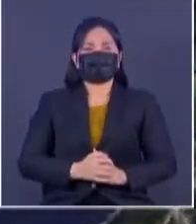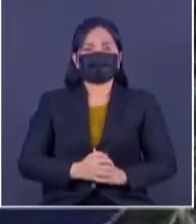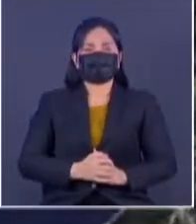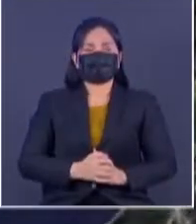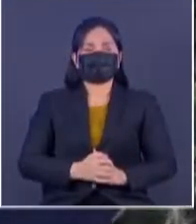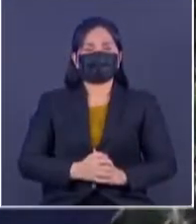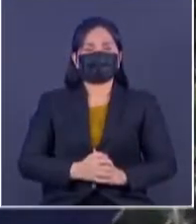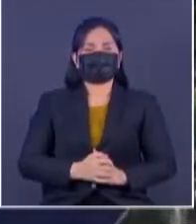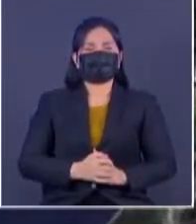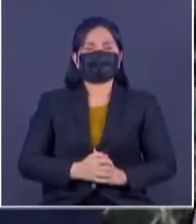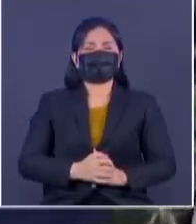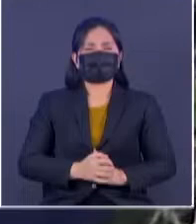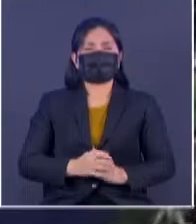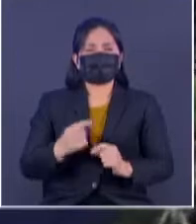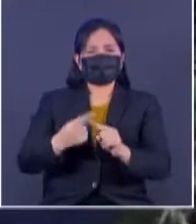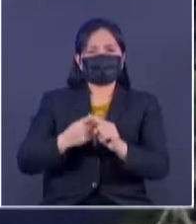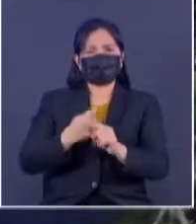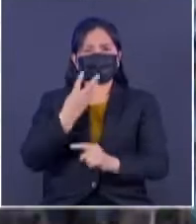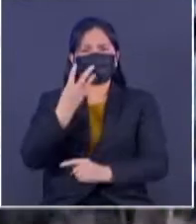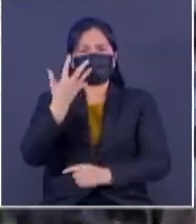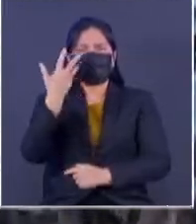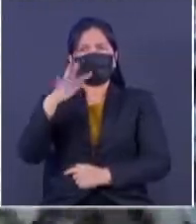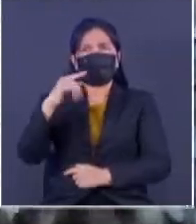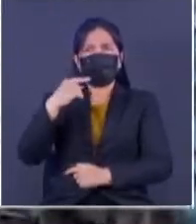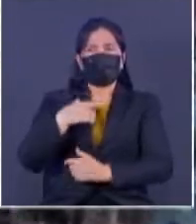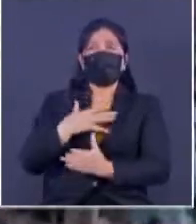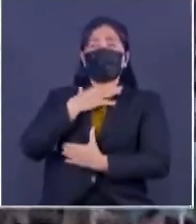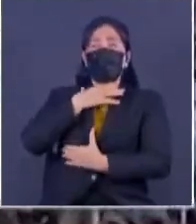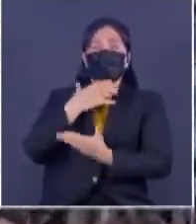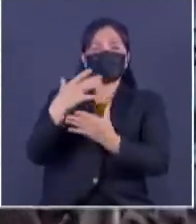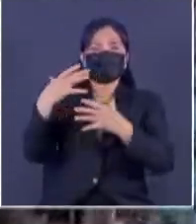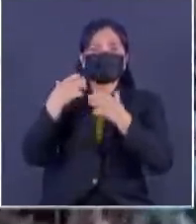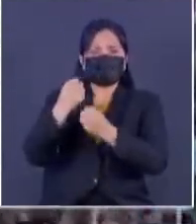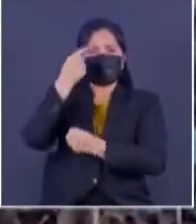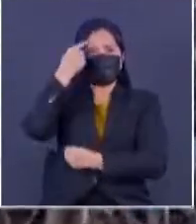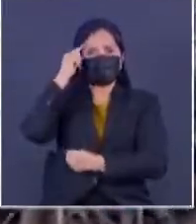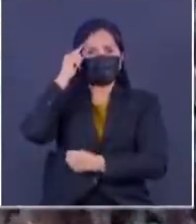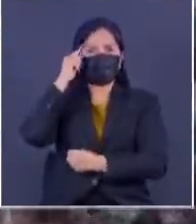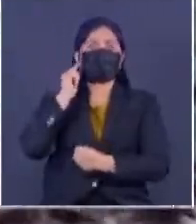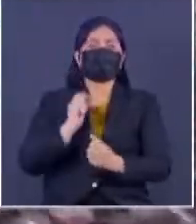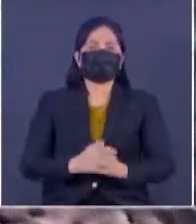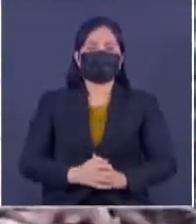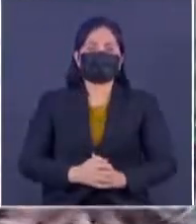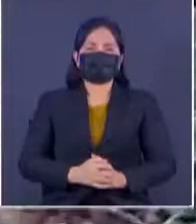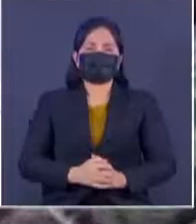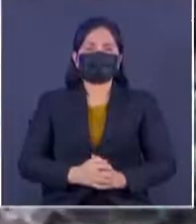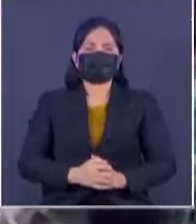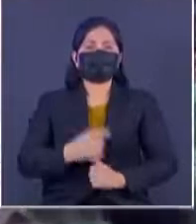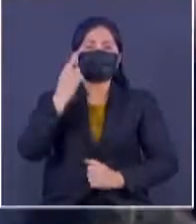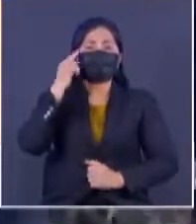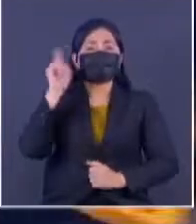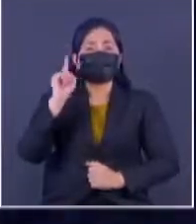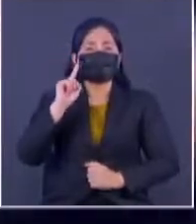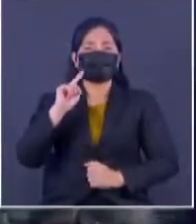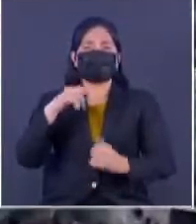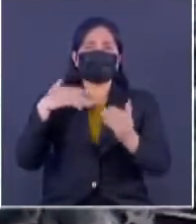วยนะฮะก็บอกว่าผ่านมา 4-5 เดือนเนี่ยก็ไม่คิดว่าสุดท้ายเจ้าหน้าที่จะตามมาเจอเพราะว่าเข้าใจว่า